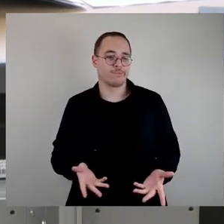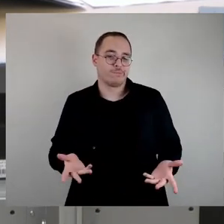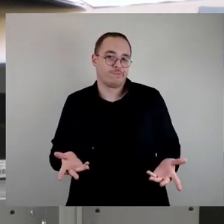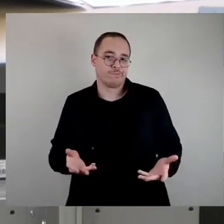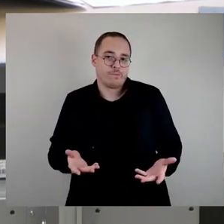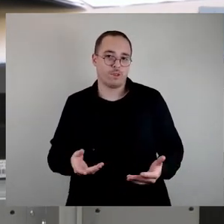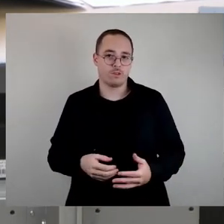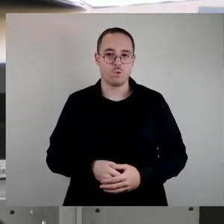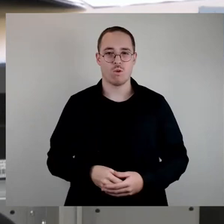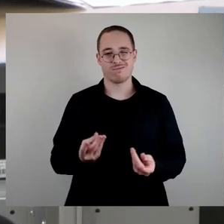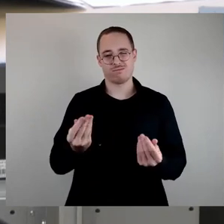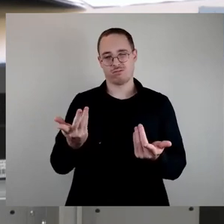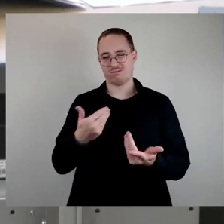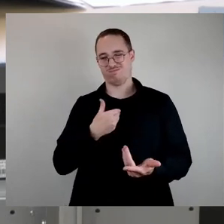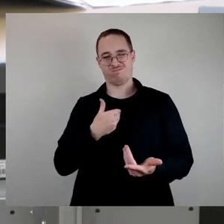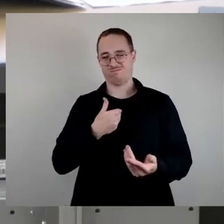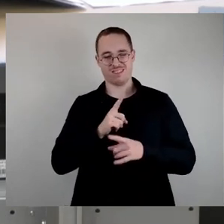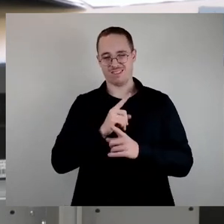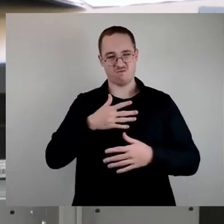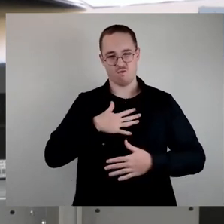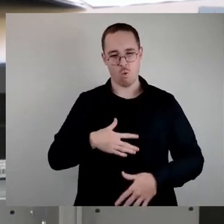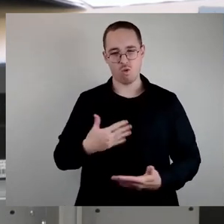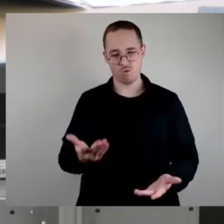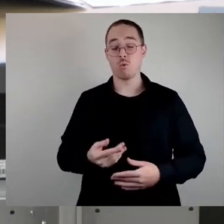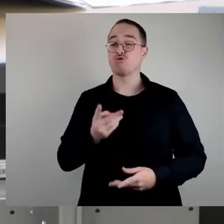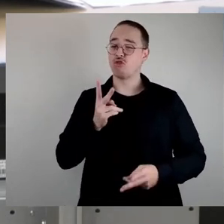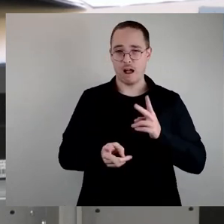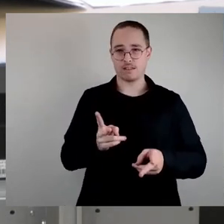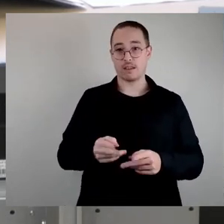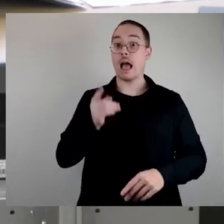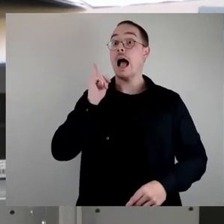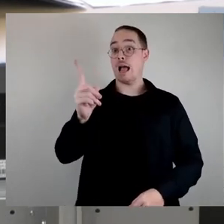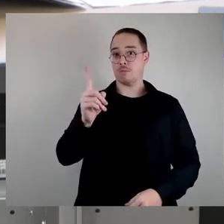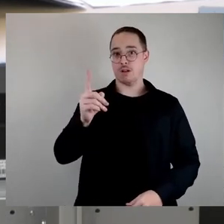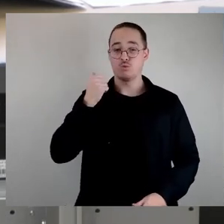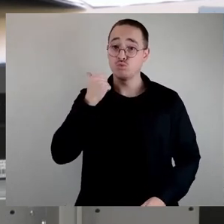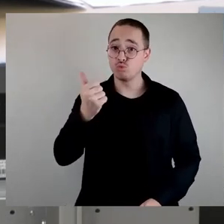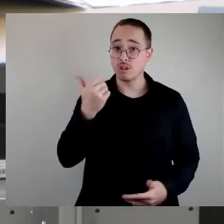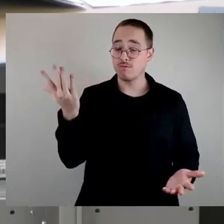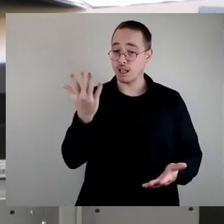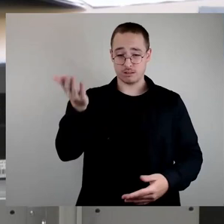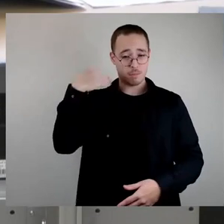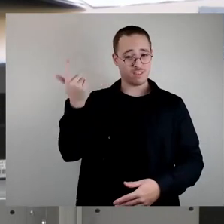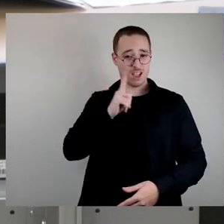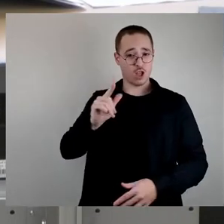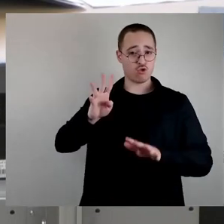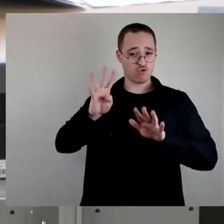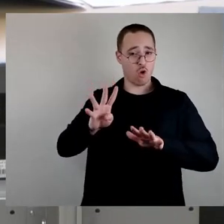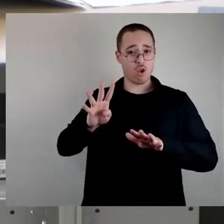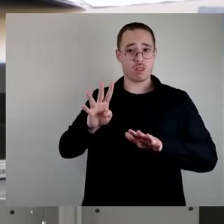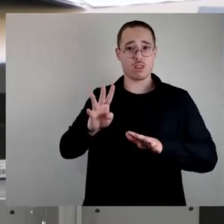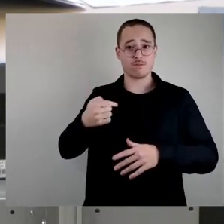ist. Aber was wirklich toll war, und das habe ich seit 2009 noch nie erlebt, es gab wahnsinnig viel